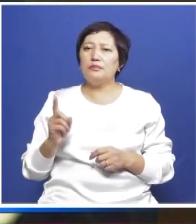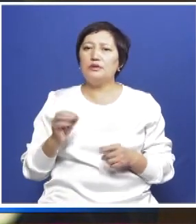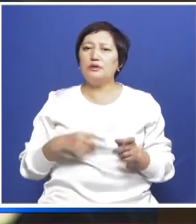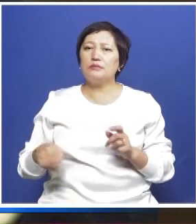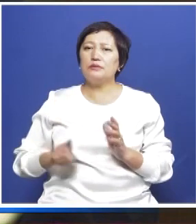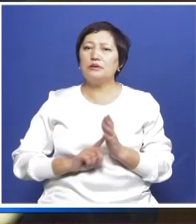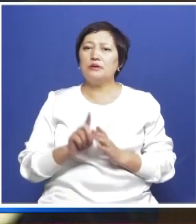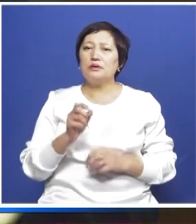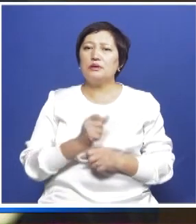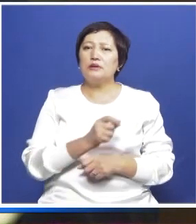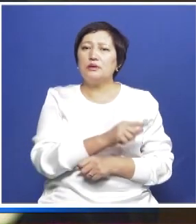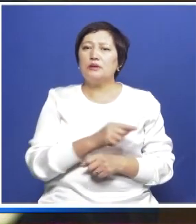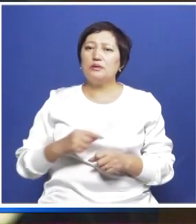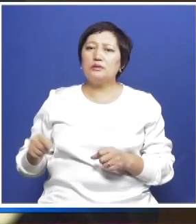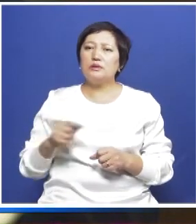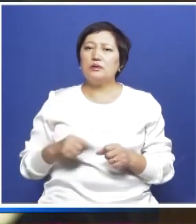бастап іске қосылды.